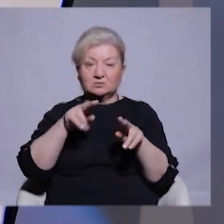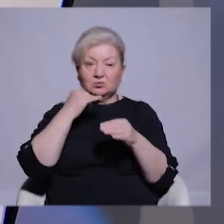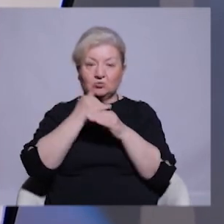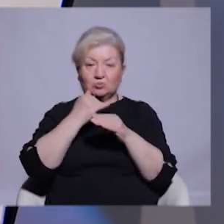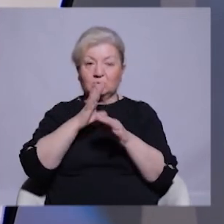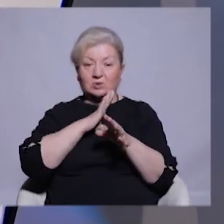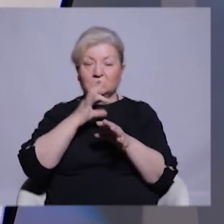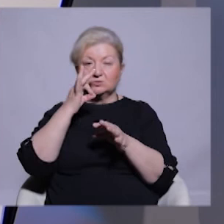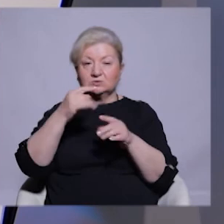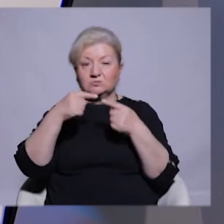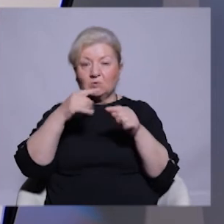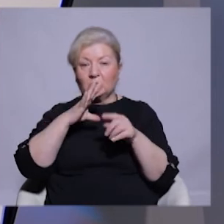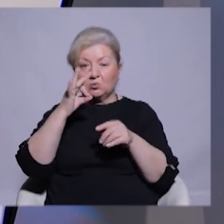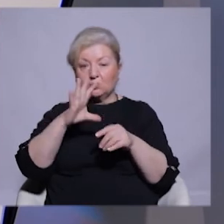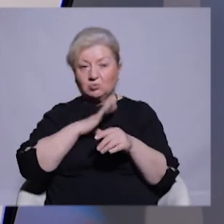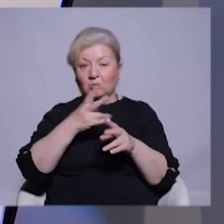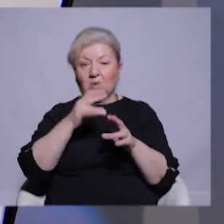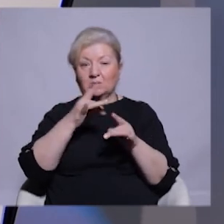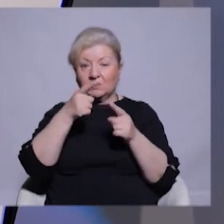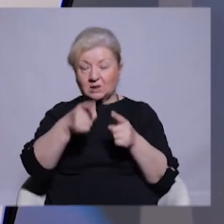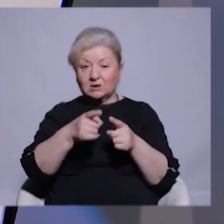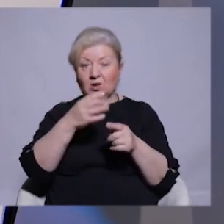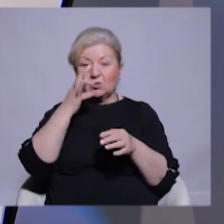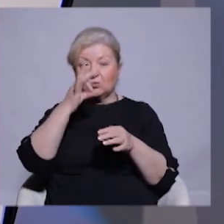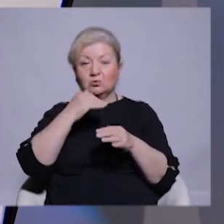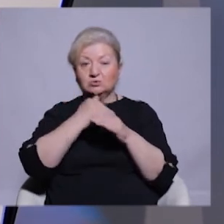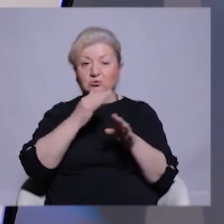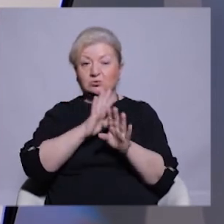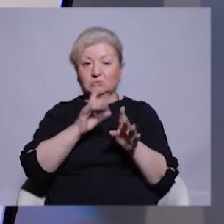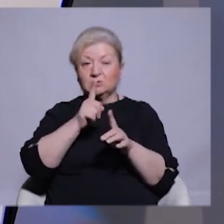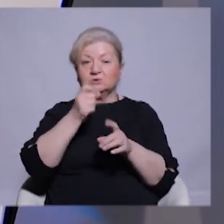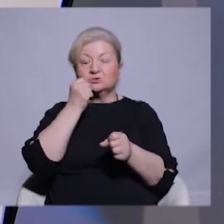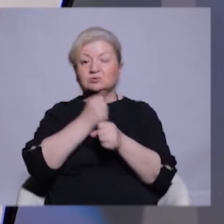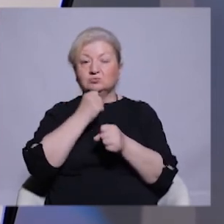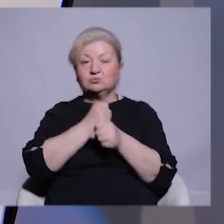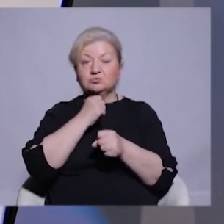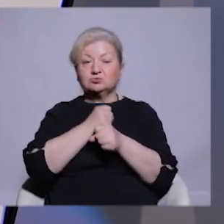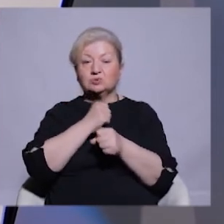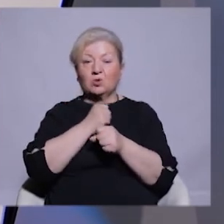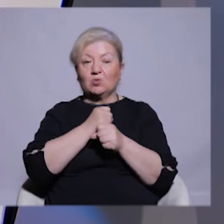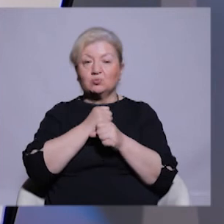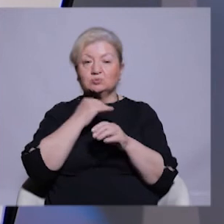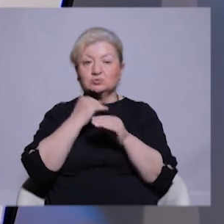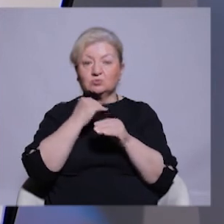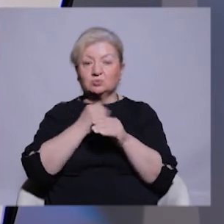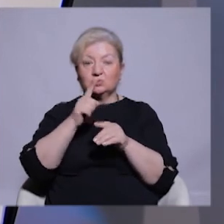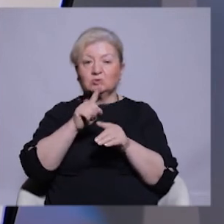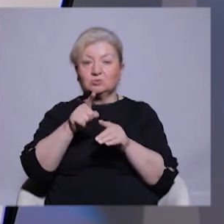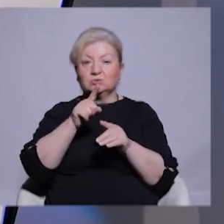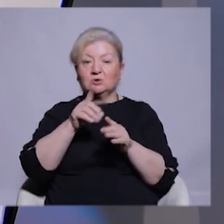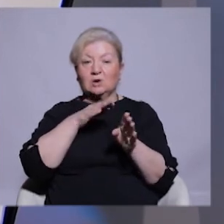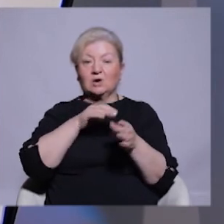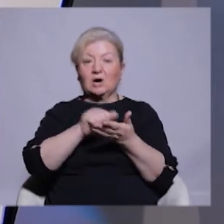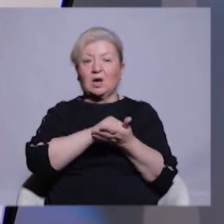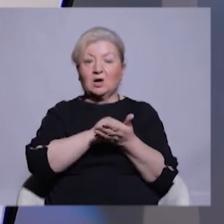ხო? იმიტომ რომ სხვაობა 0 იყო, მაგრამ ამ შემთხვევაში არ არის 0-ის ტოლი და ეს არის მუშაობის ტოლი, მუშაობას, რომელსაც